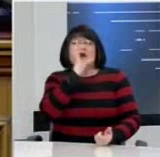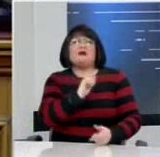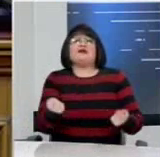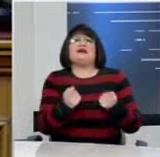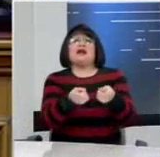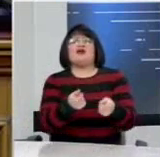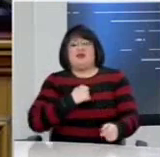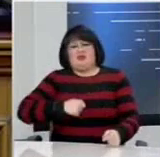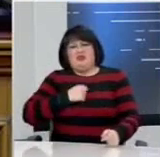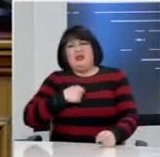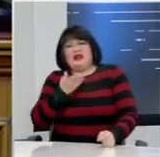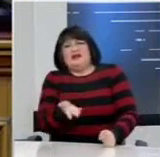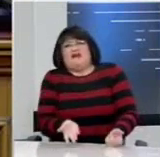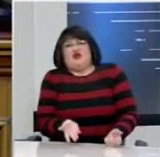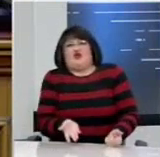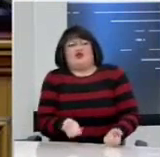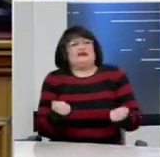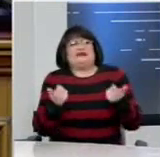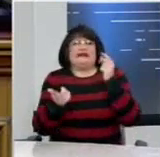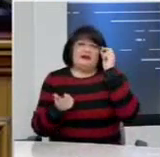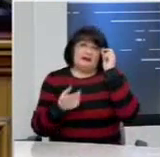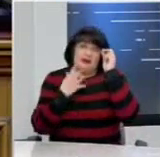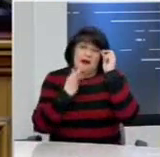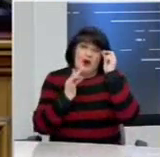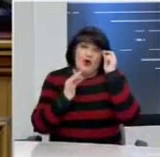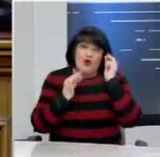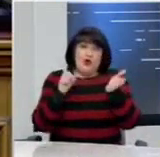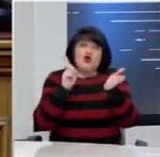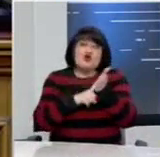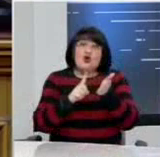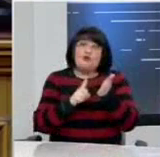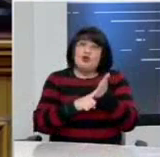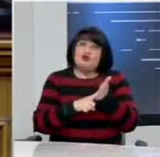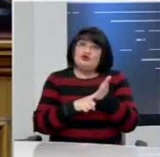τη θλιβερή. Διότι η θεσμοποίηση της ανομίας δυστυχώς